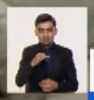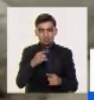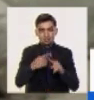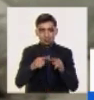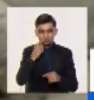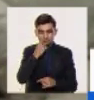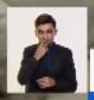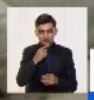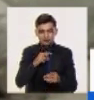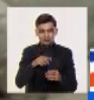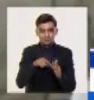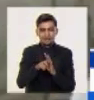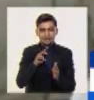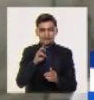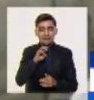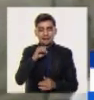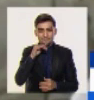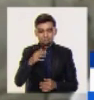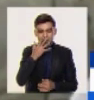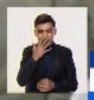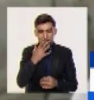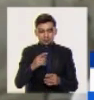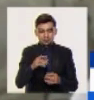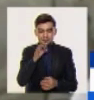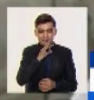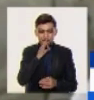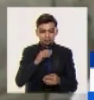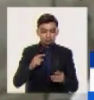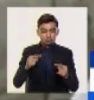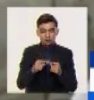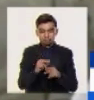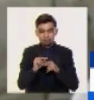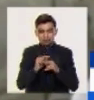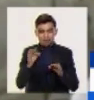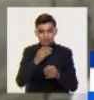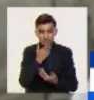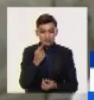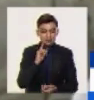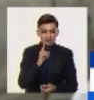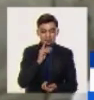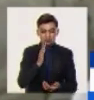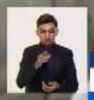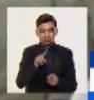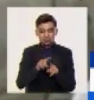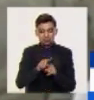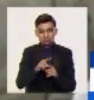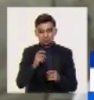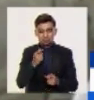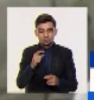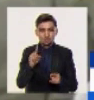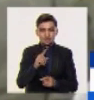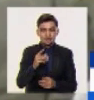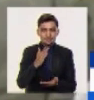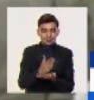окружают, которые питают эти нервы. Пока нет четкого лекарства какого конкретного, да, поэтому здесь, вероятнее всего, пока то, что